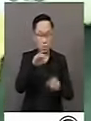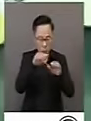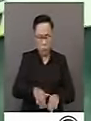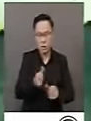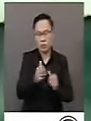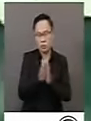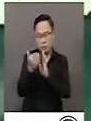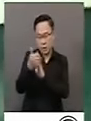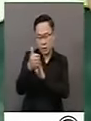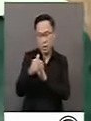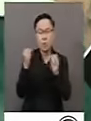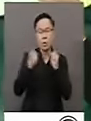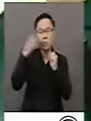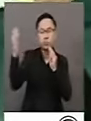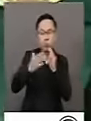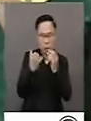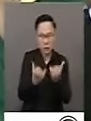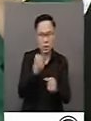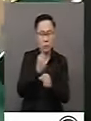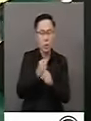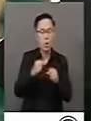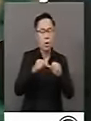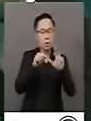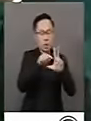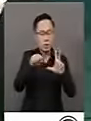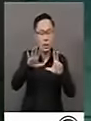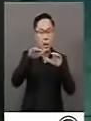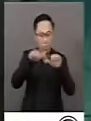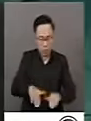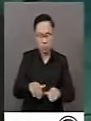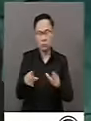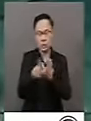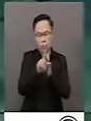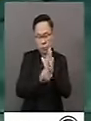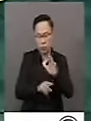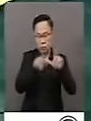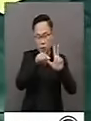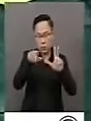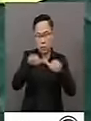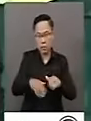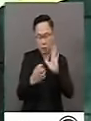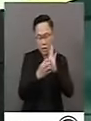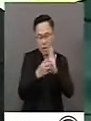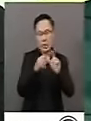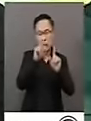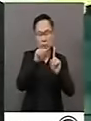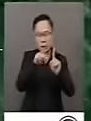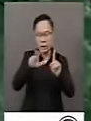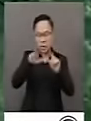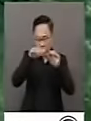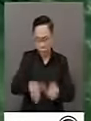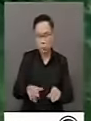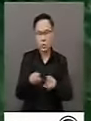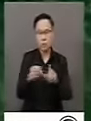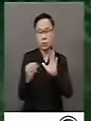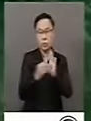งพื้นที่ทางด้านภาคอีสานลมหนาวที่แผ่ลงมารอบนี้จะทำให้ลดลงไป 3-5องศเซซภาคกลางลด 1-3องเซียเช่นเดียว